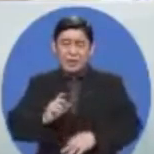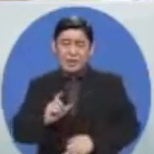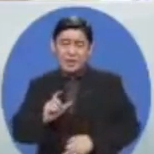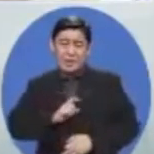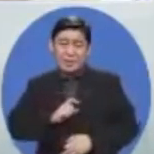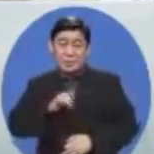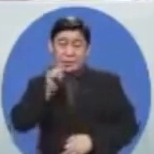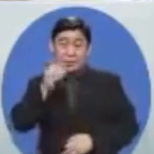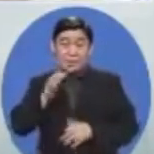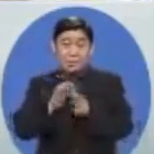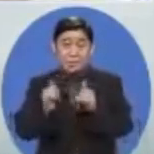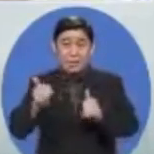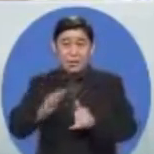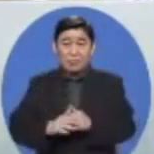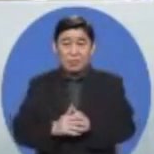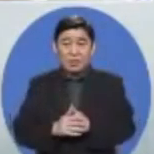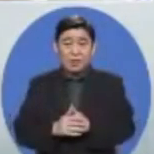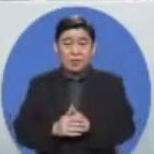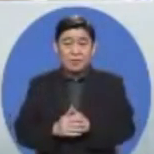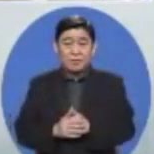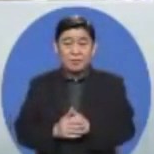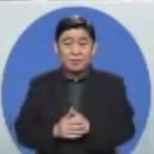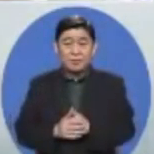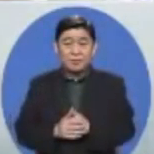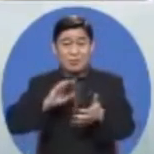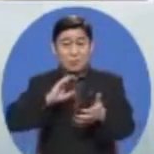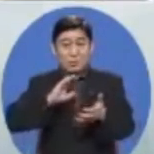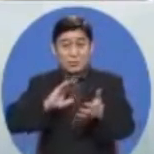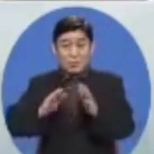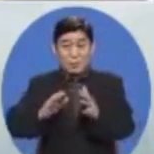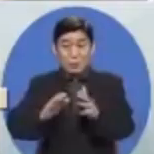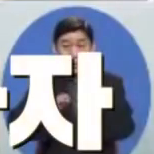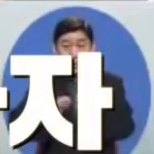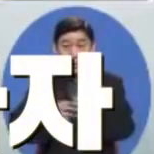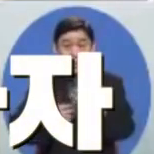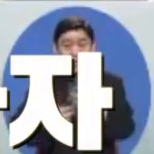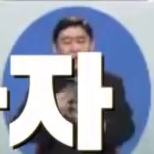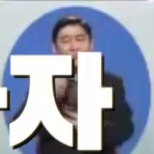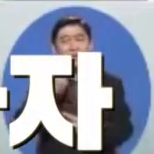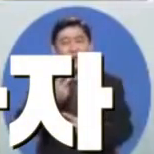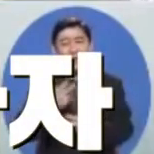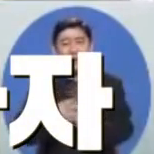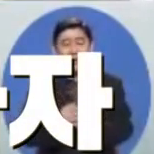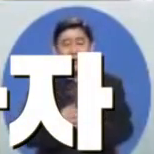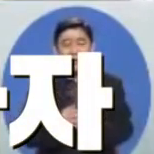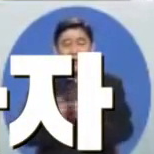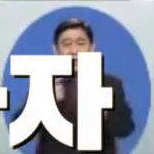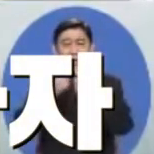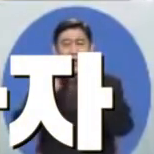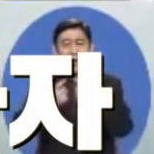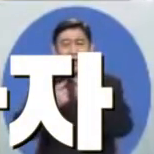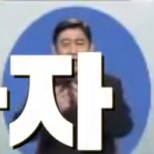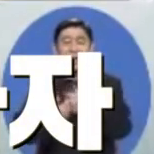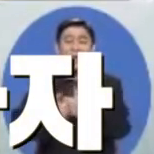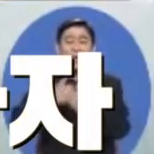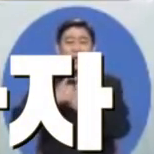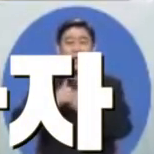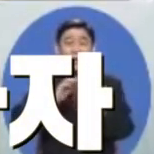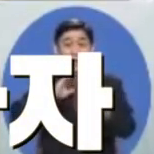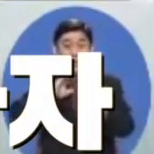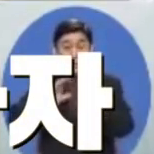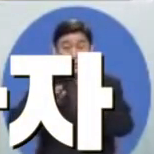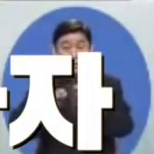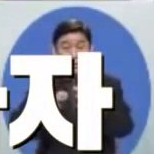의혹과 덕지덕지 붙어 있는 거 아닙니까? 거의 3분의 2가 개인의 인신 공격과